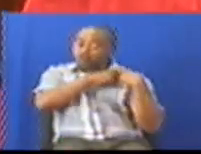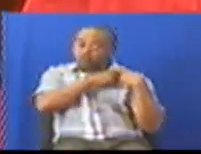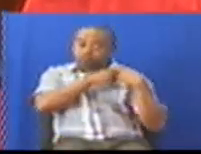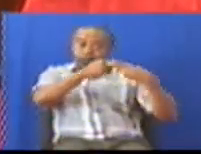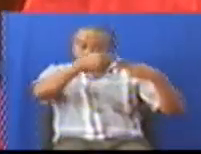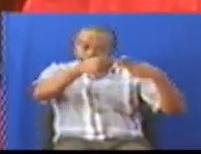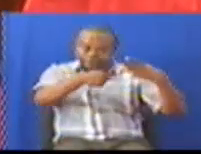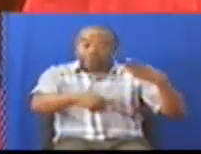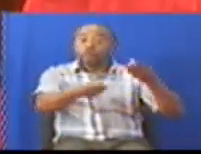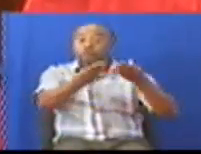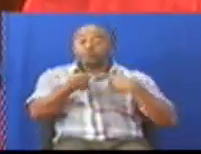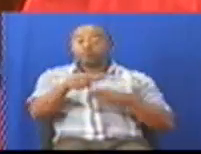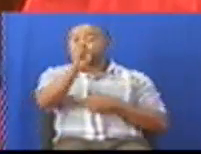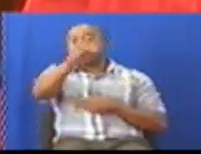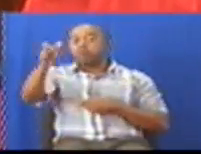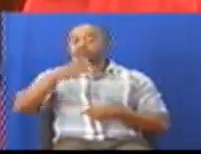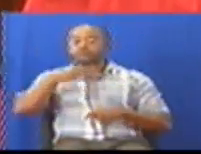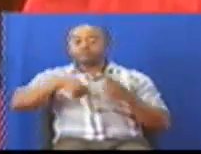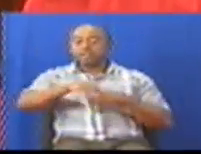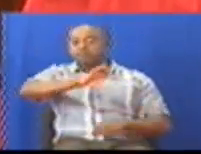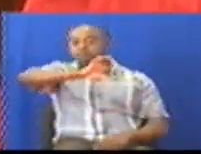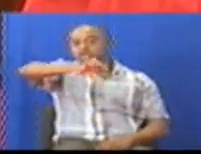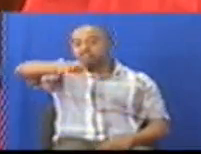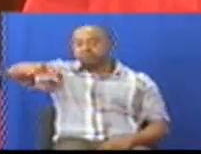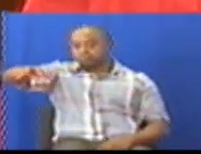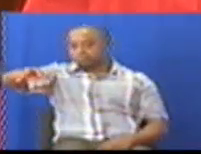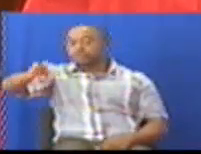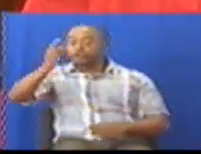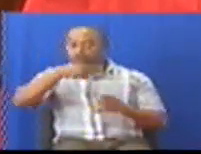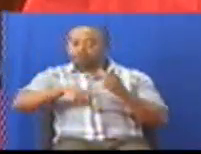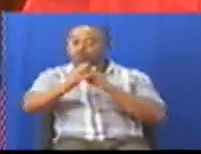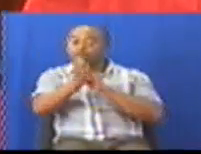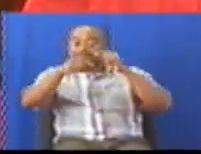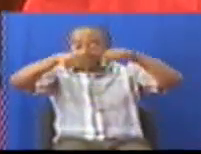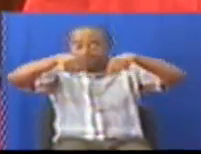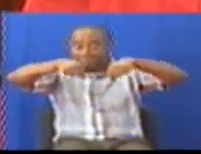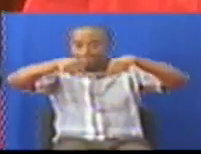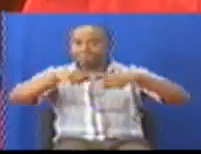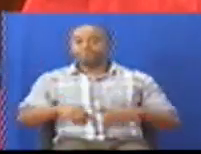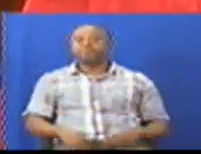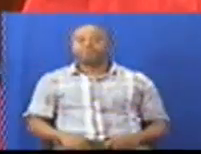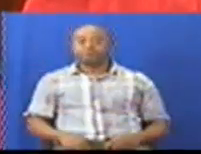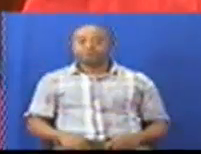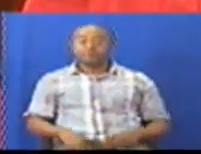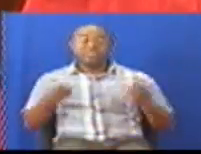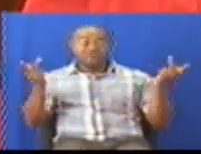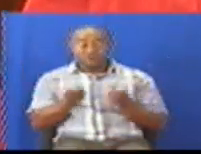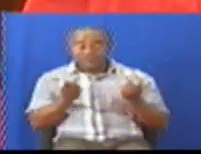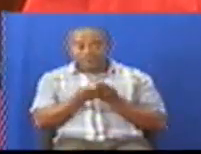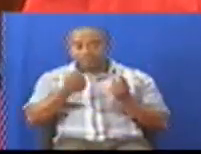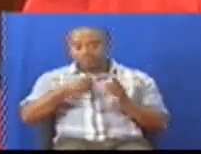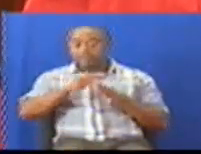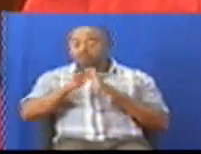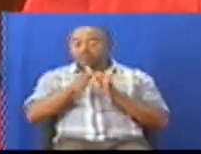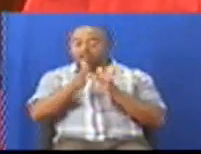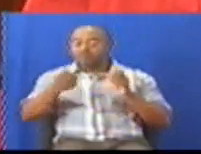na wananchi wetu ili tuje kuwakilisha humu ndani ya bunge. Na nichukue nafasi hii pia kumwomba